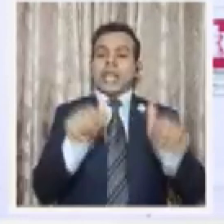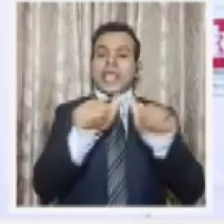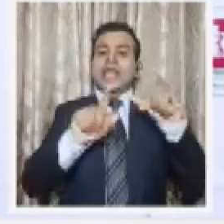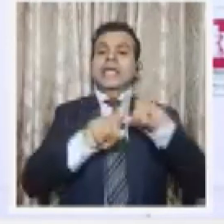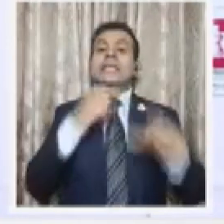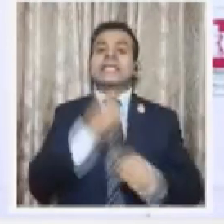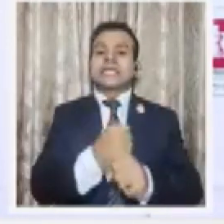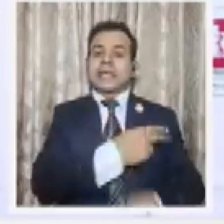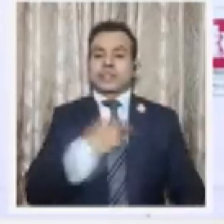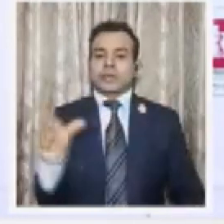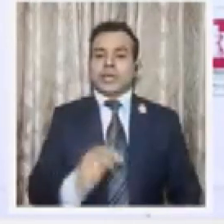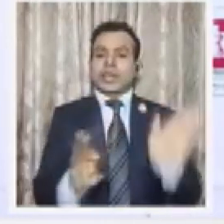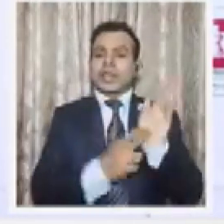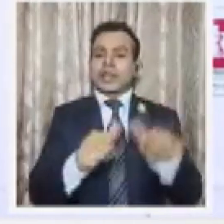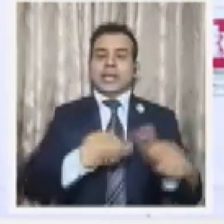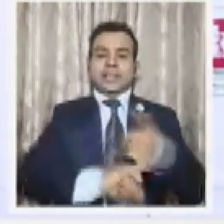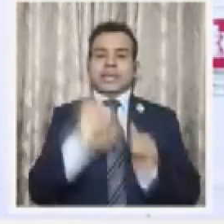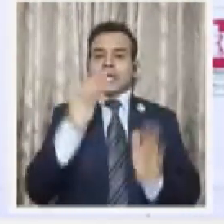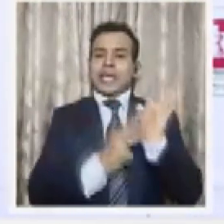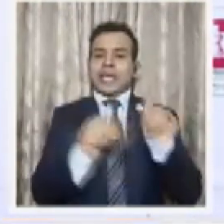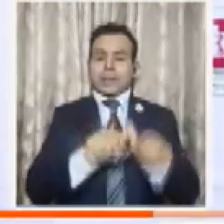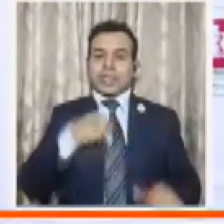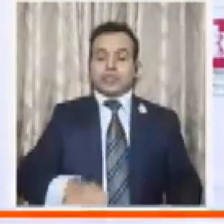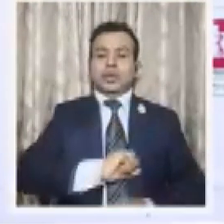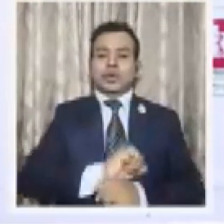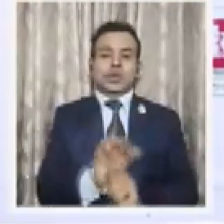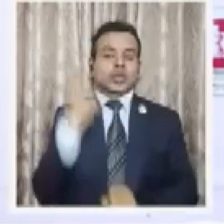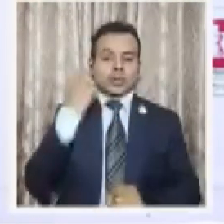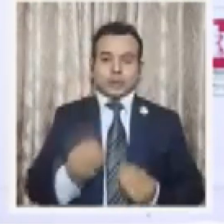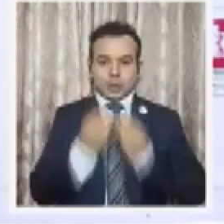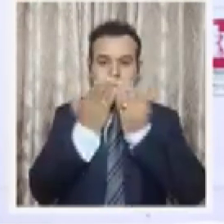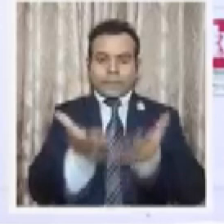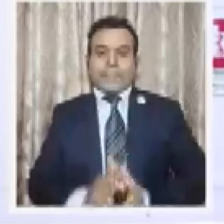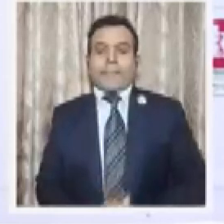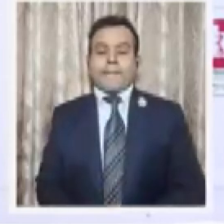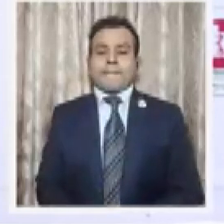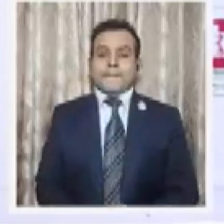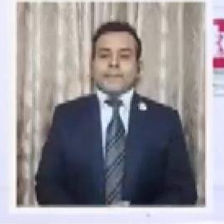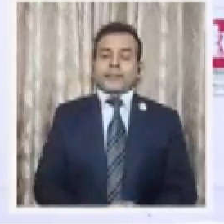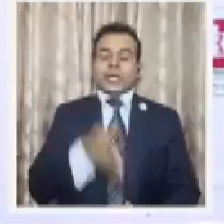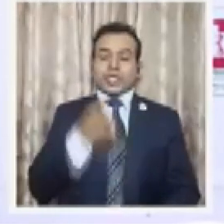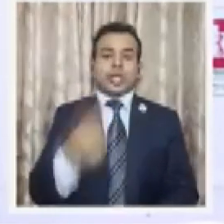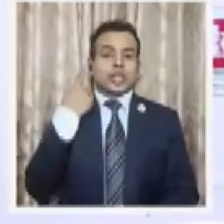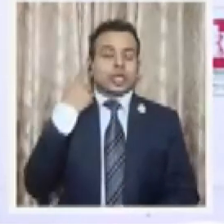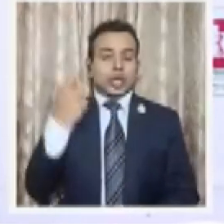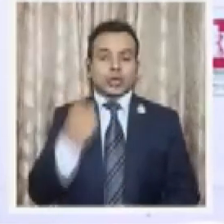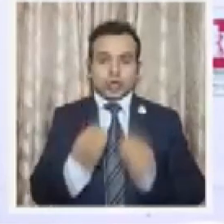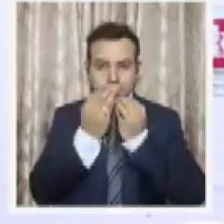সুলতানা কোভিড-19 দৈনিক স্বাস্থ্য বুলেটিন নিয়ে আপনাদের সামনে প্রতিদিনের মতো আজও এসেছি।